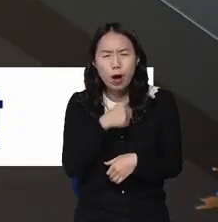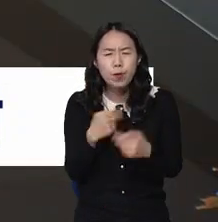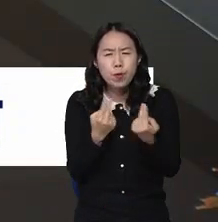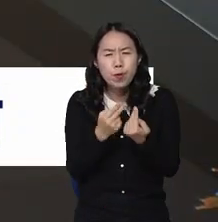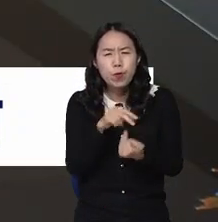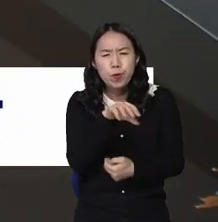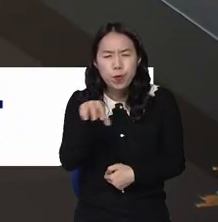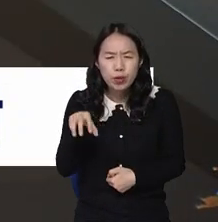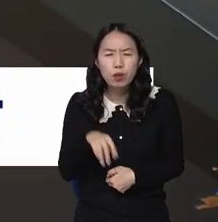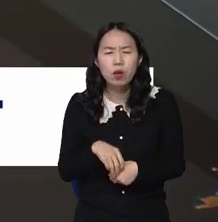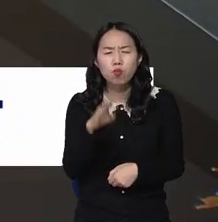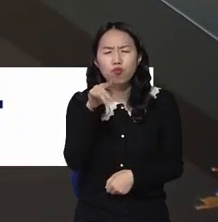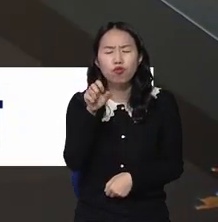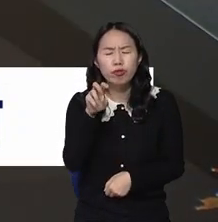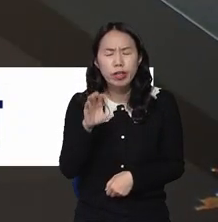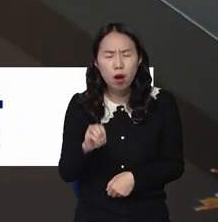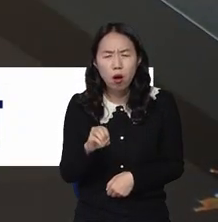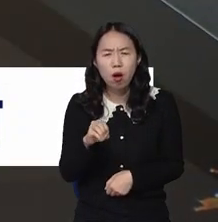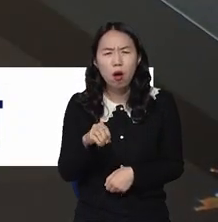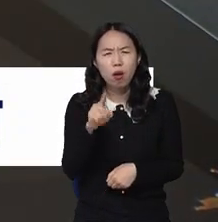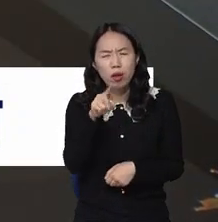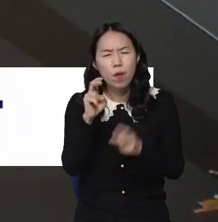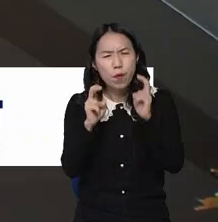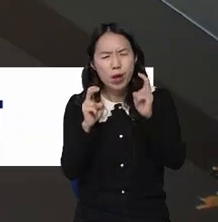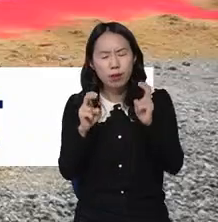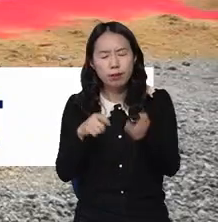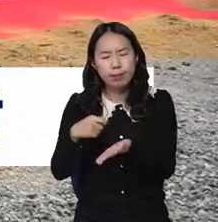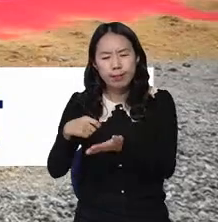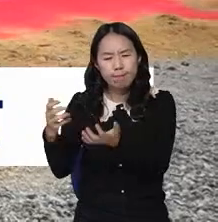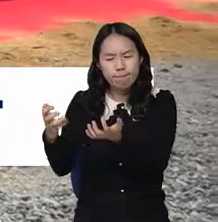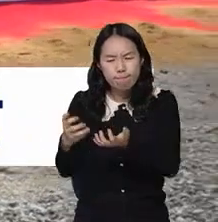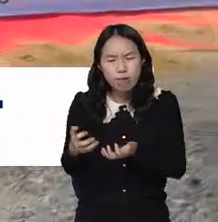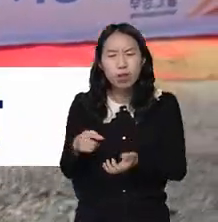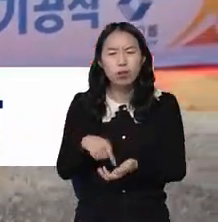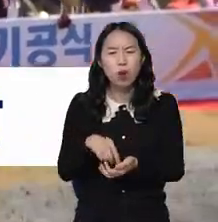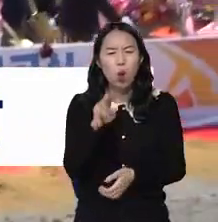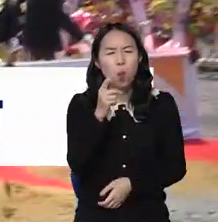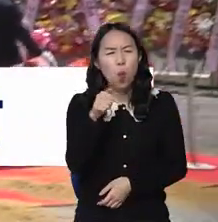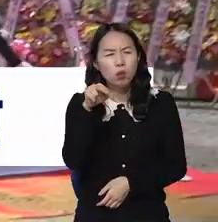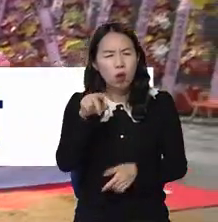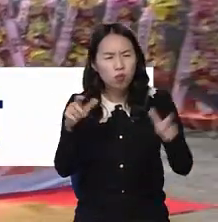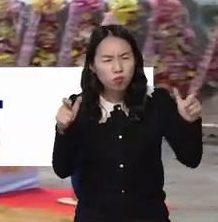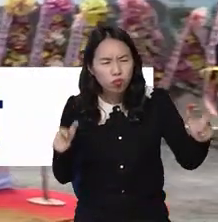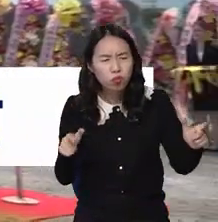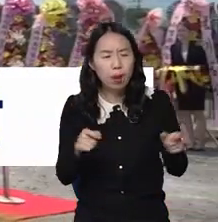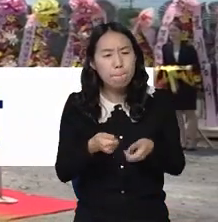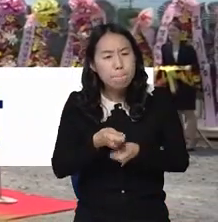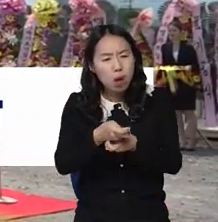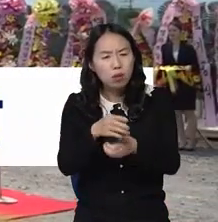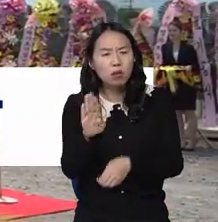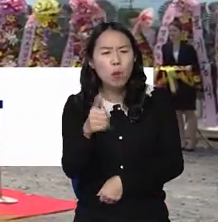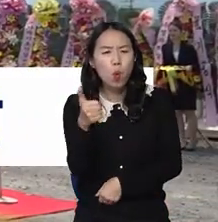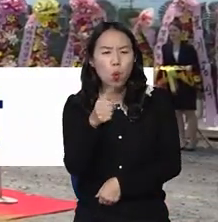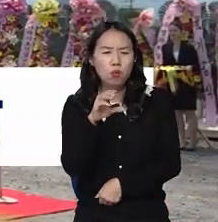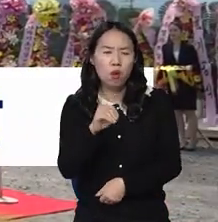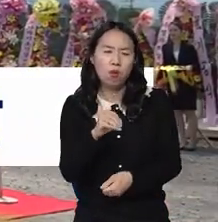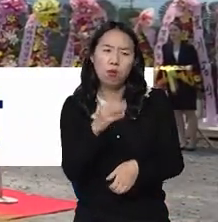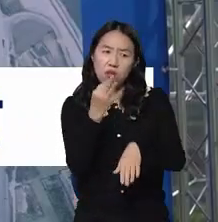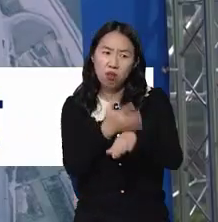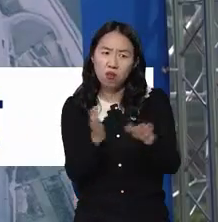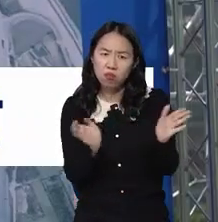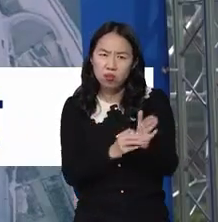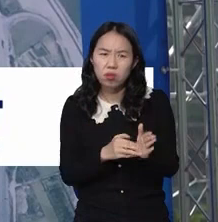곡성을당협위원회는 최근 부영주택 사회공헌 촉구 기자회견을 통해 목성지구 부지를 평당 45만여 원에 매입한 부영